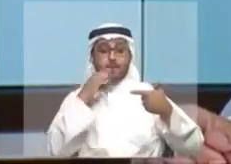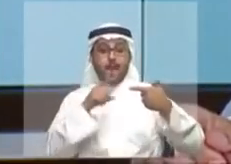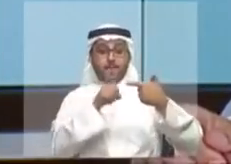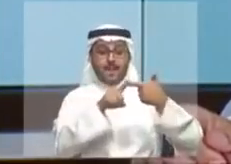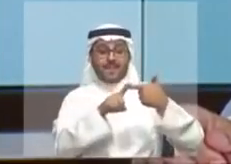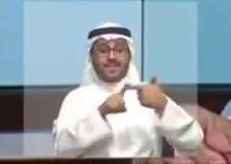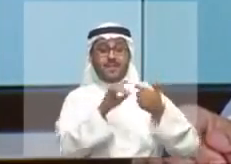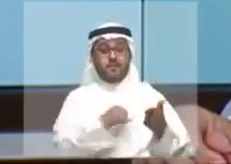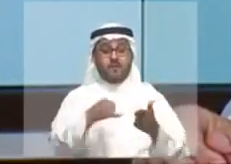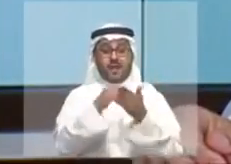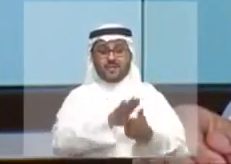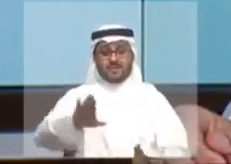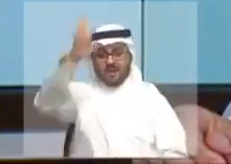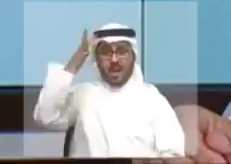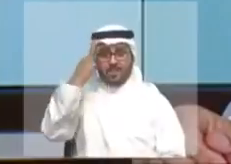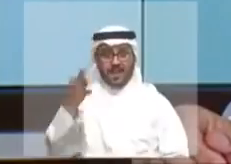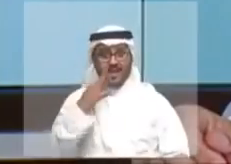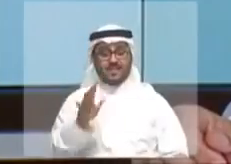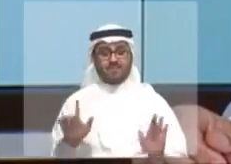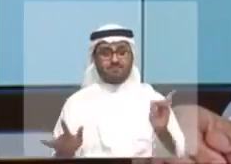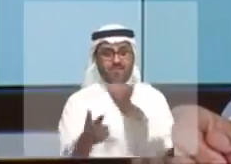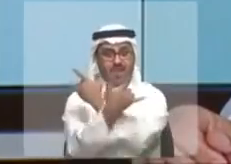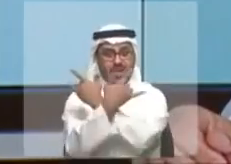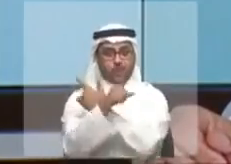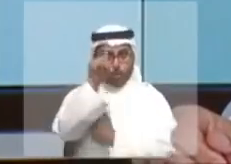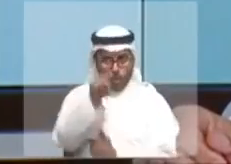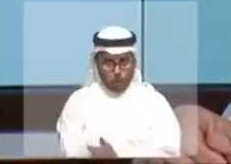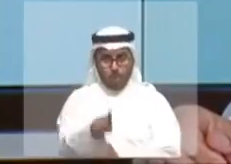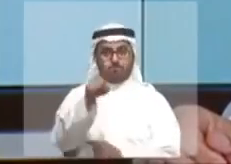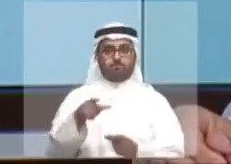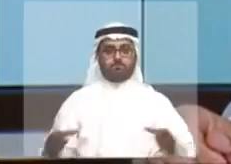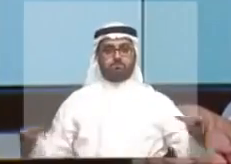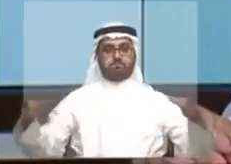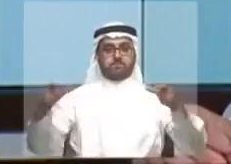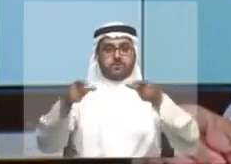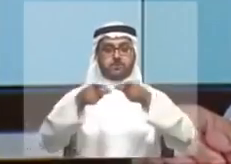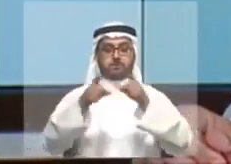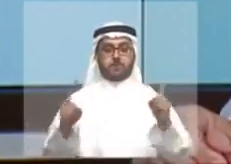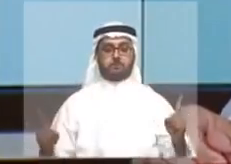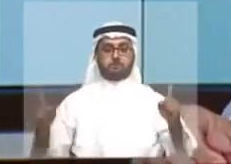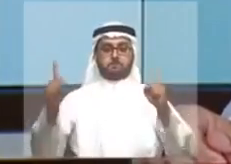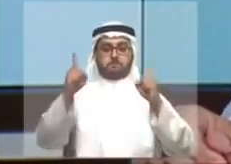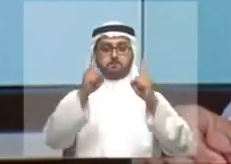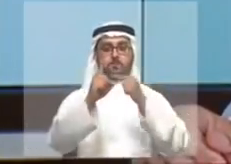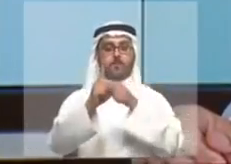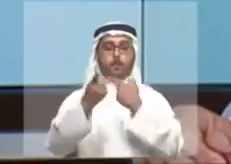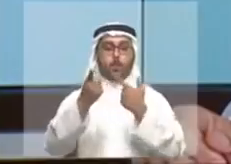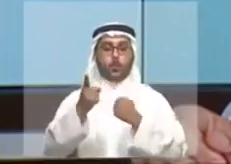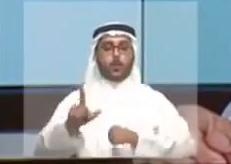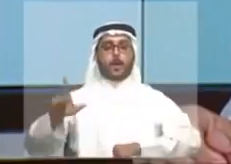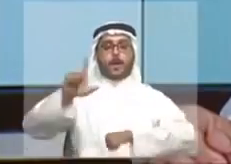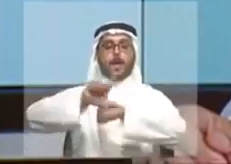وزير الدفاع في مركز الملك عبد العزيز الثقافي العالمي في الظهران فخامة الرئيس إسماعيل عمر جيلة رئيس